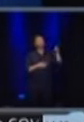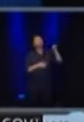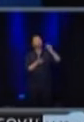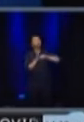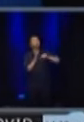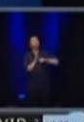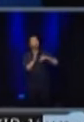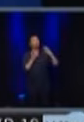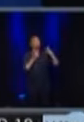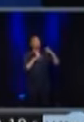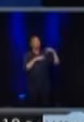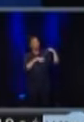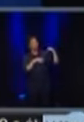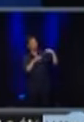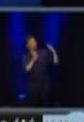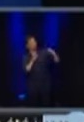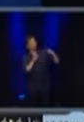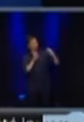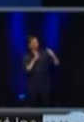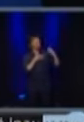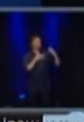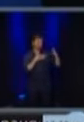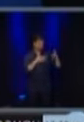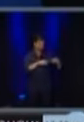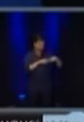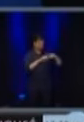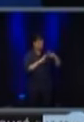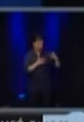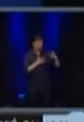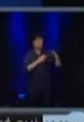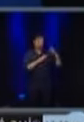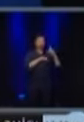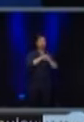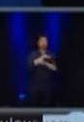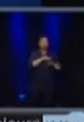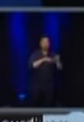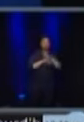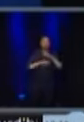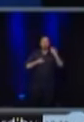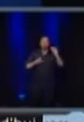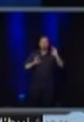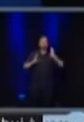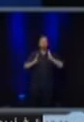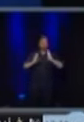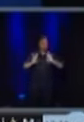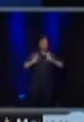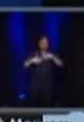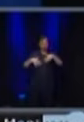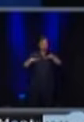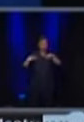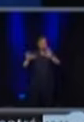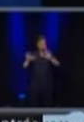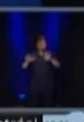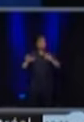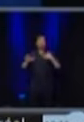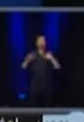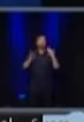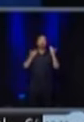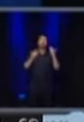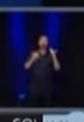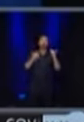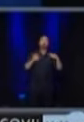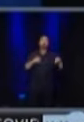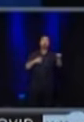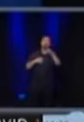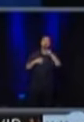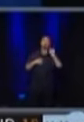les chirurgies qu'on voulait que notre personnel se repose, bien, on est capable de faire ça en ce moment. Puis ça, je pense que tous les Québécois et